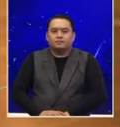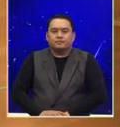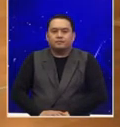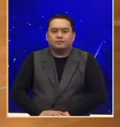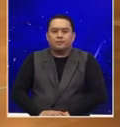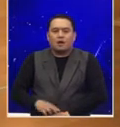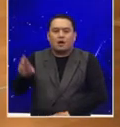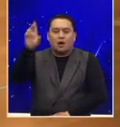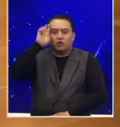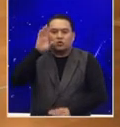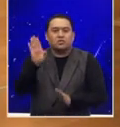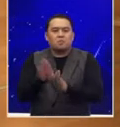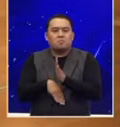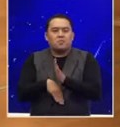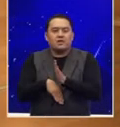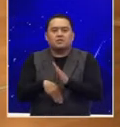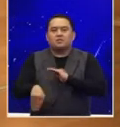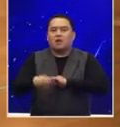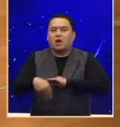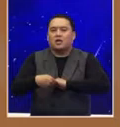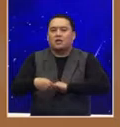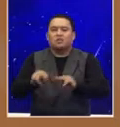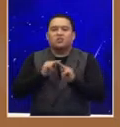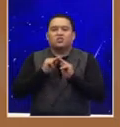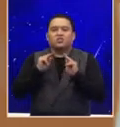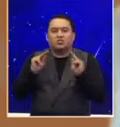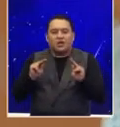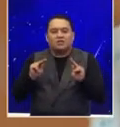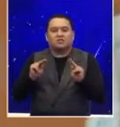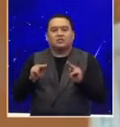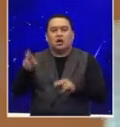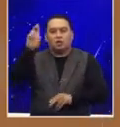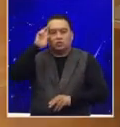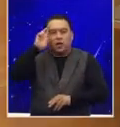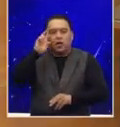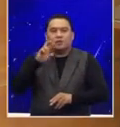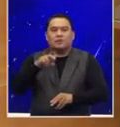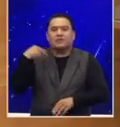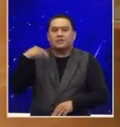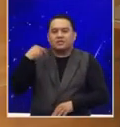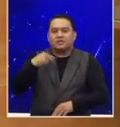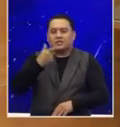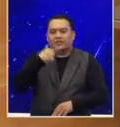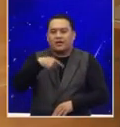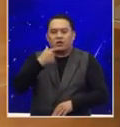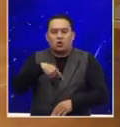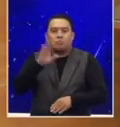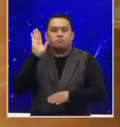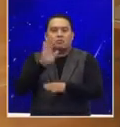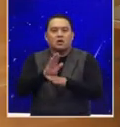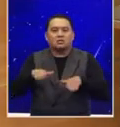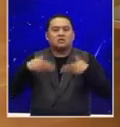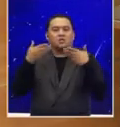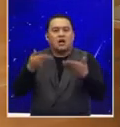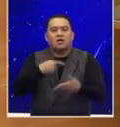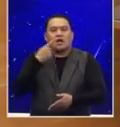Государство без коррупции – это справедливое государство. Об этом как раз-таки президент в своем послании акцентирует. Президент не